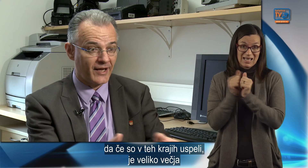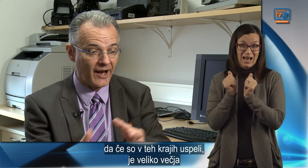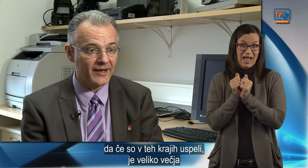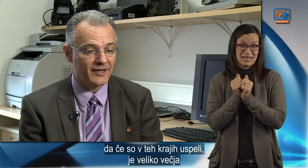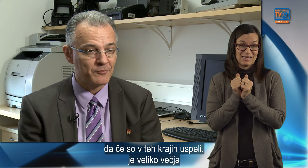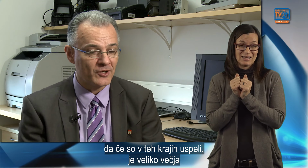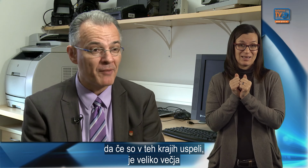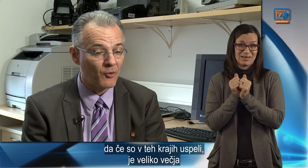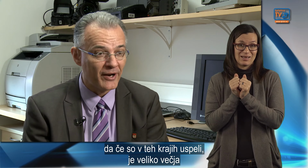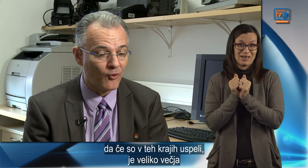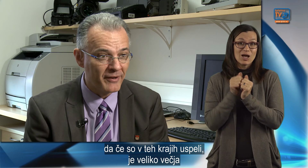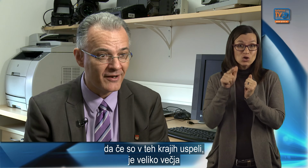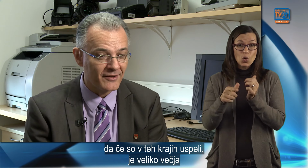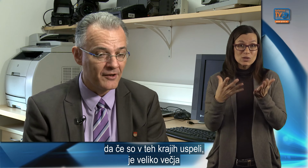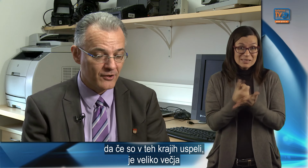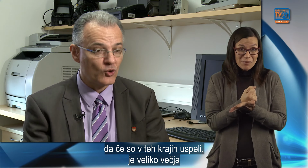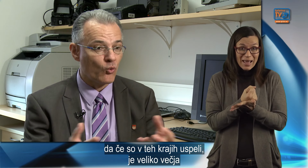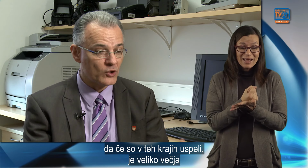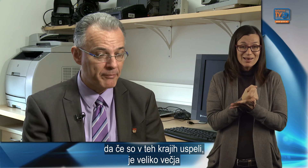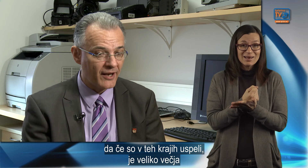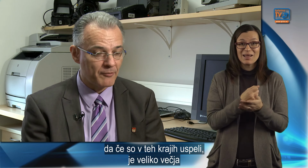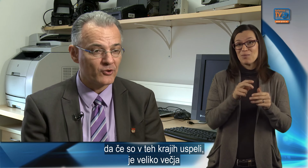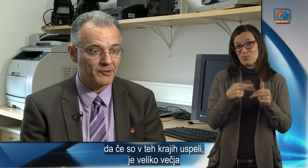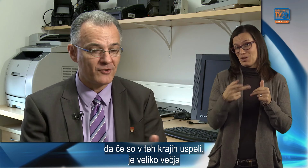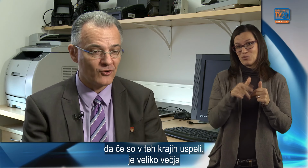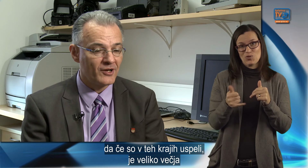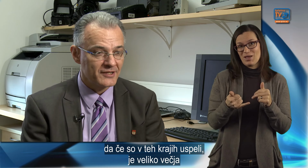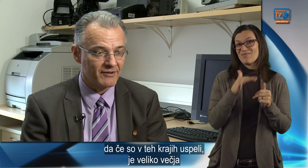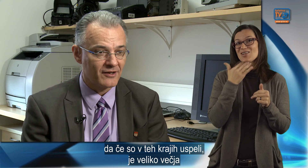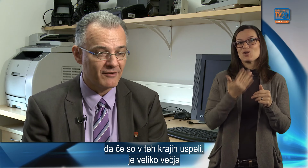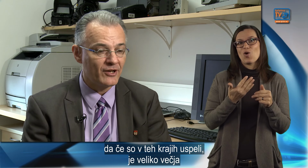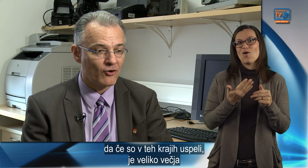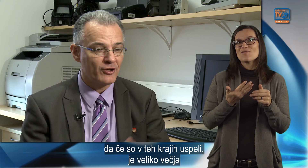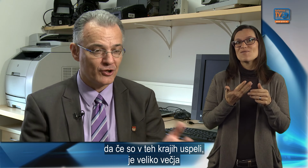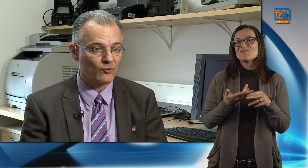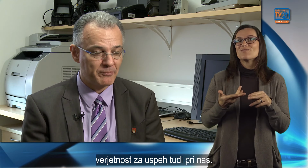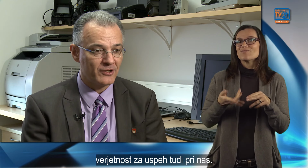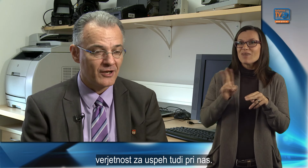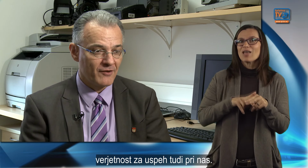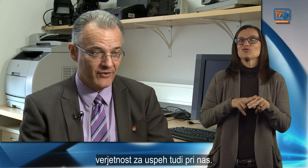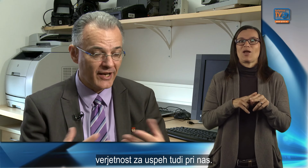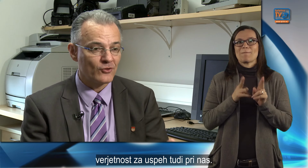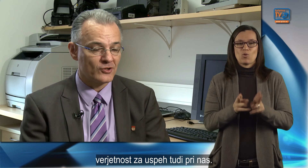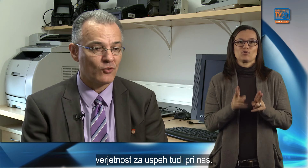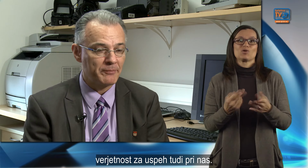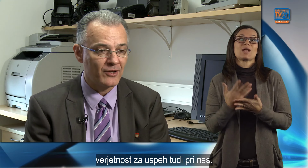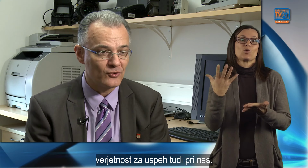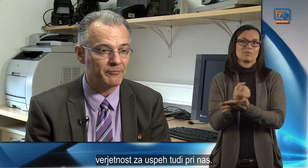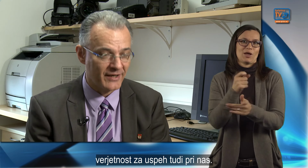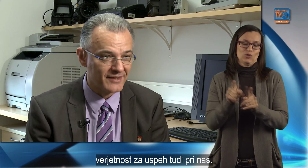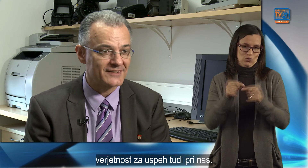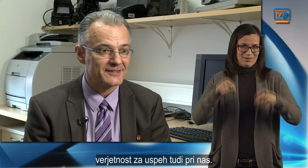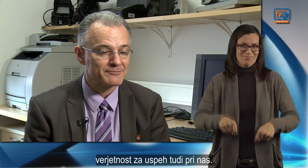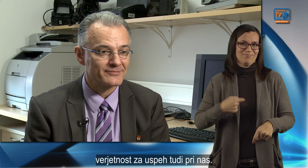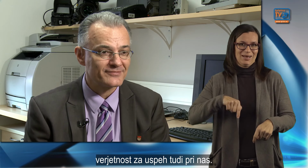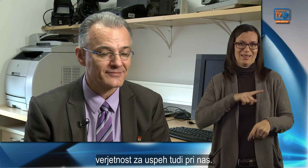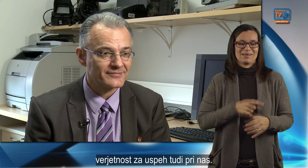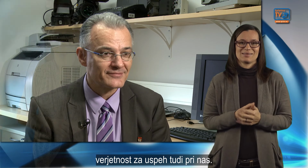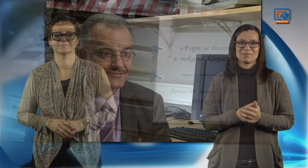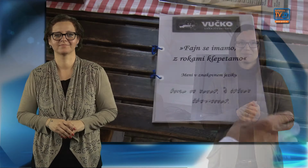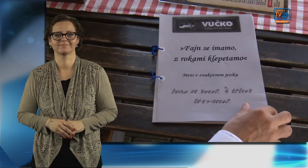krajih, kje smo malo prej omenili, to uspeli, potem je to, seveda, veliko večja uspeh, verjetno za uspeh tudi pri nas.